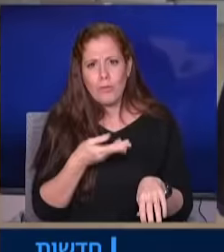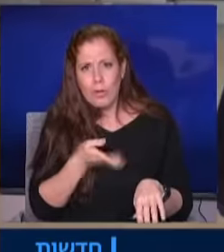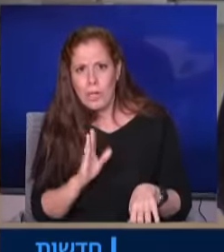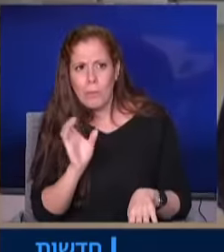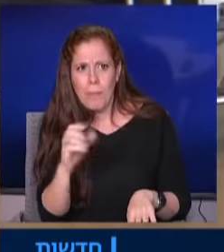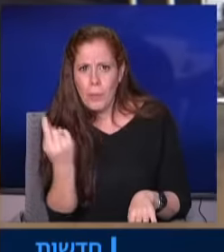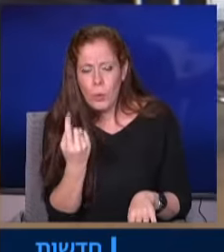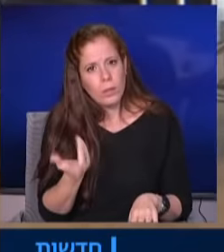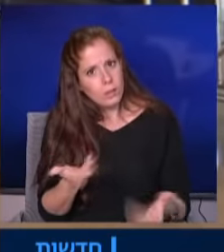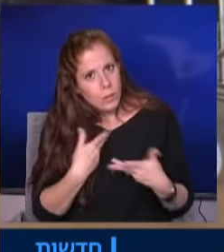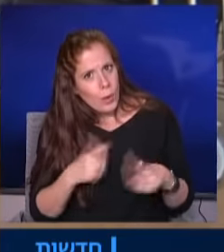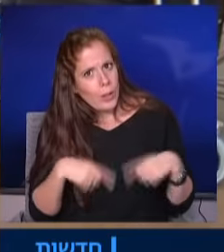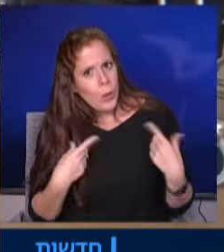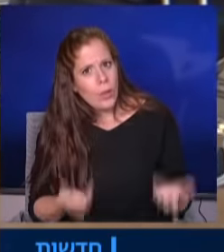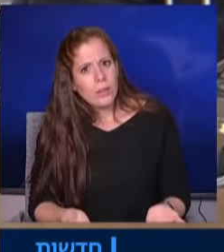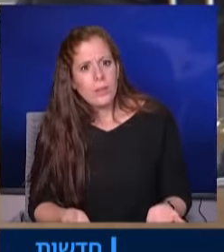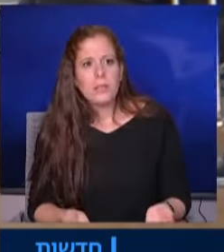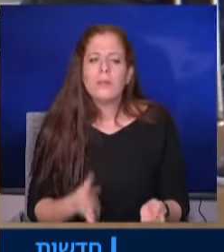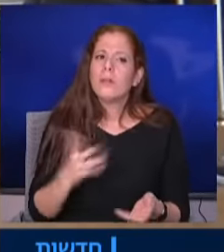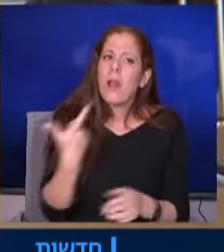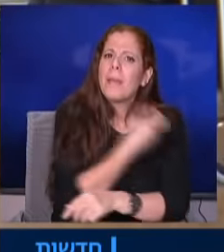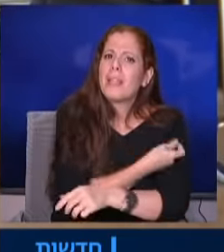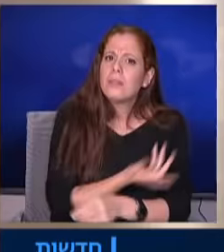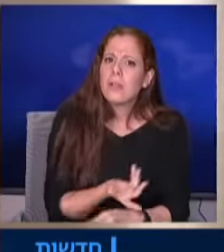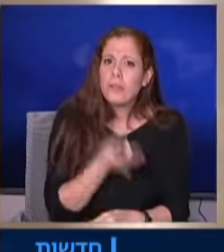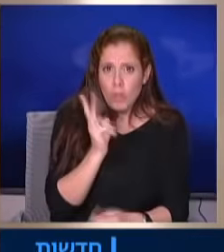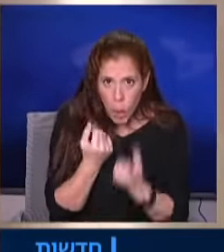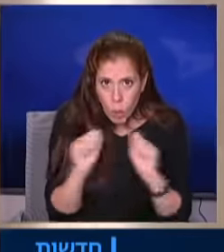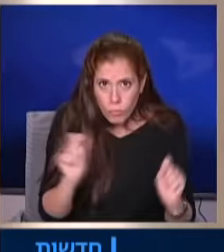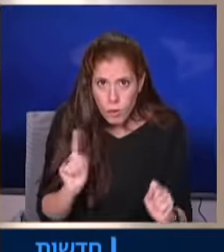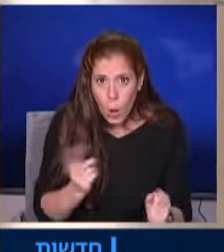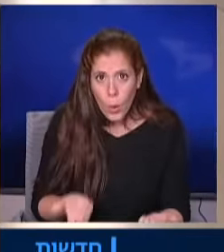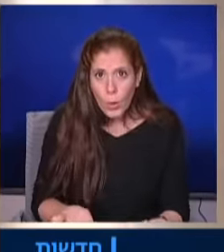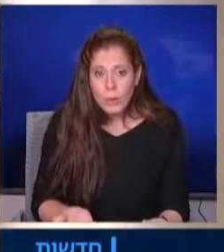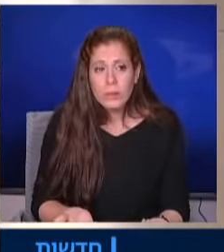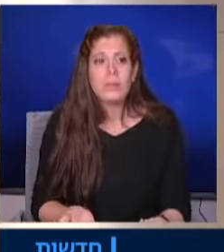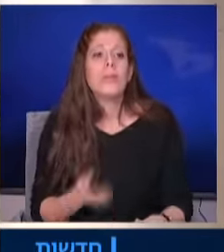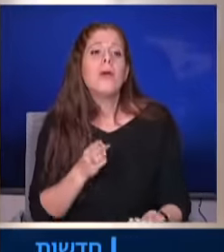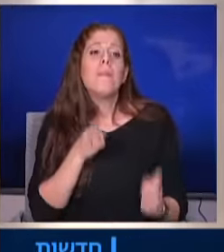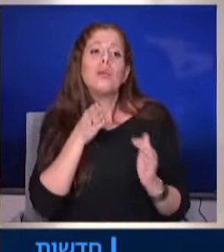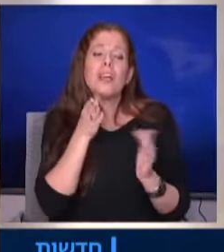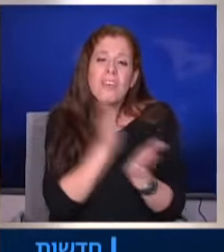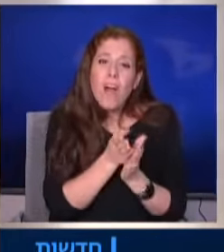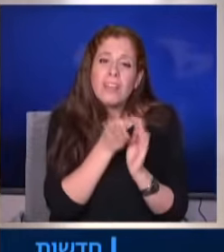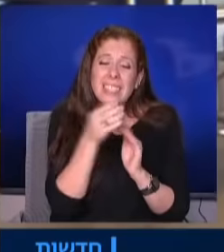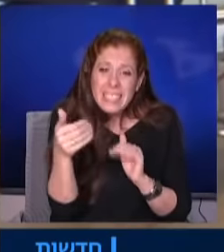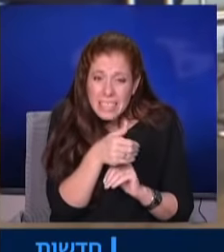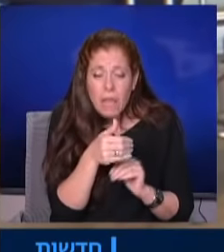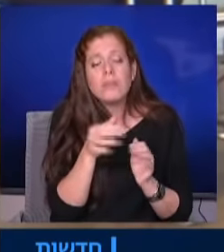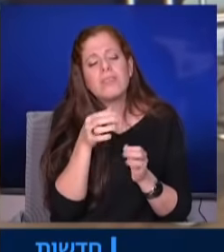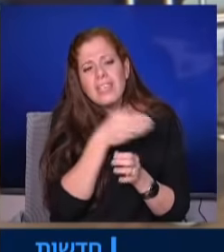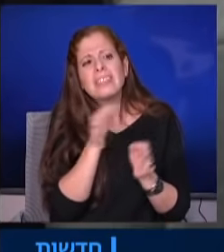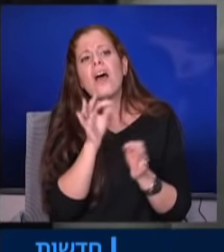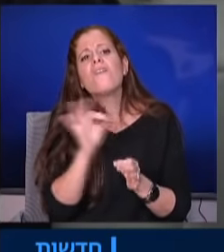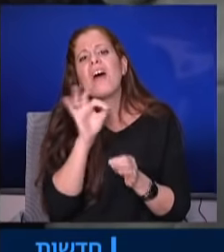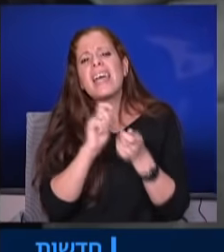לחיות. למה התחסנתי? שאני יכול להיות חופשי, לא? מה שנכנס כבר נכנס, הווריאנטים וכל הדברים האלה, אין מה